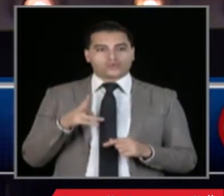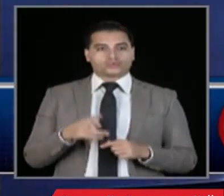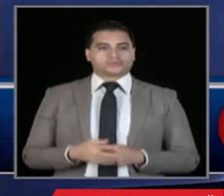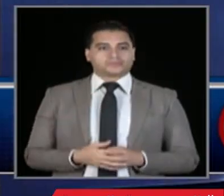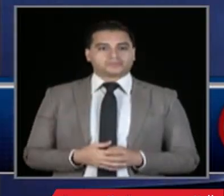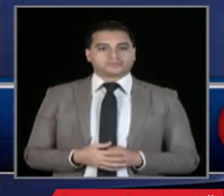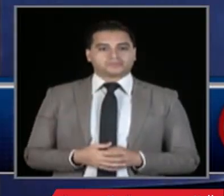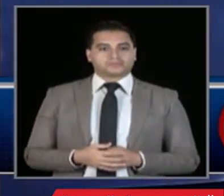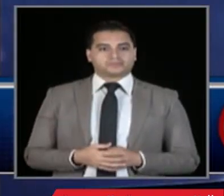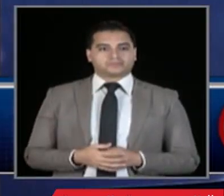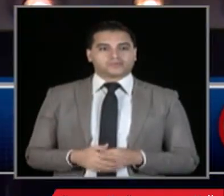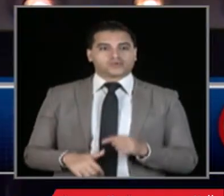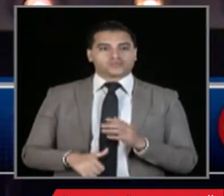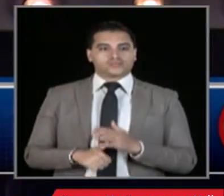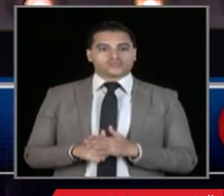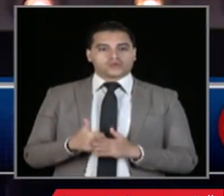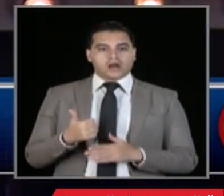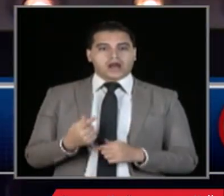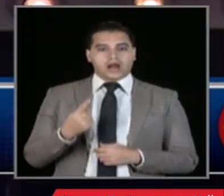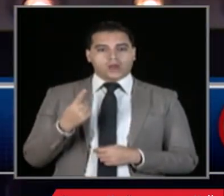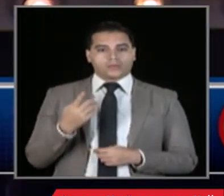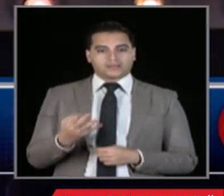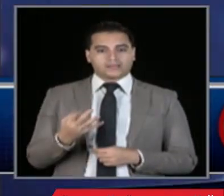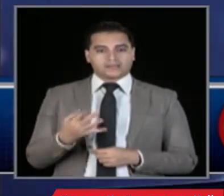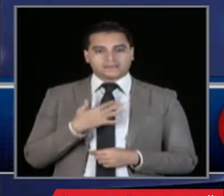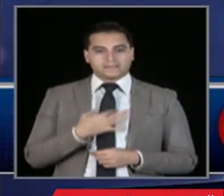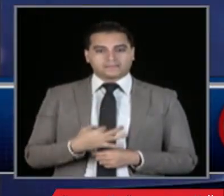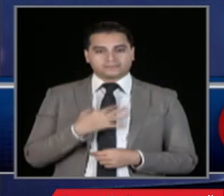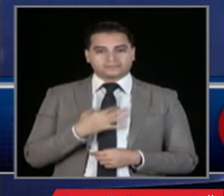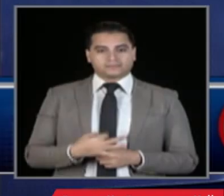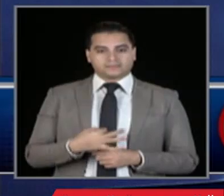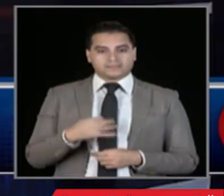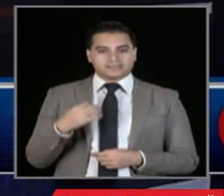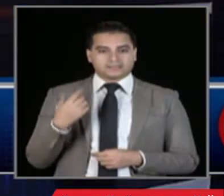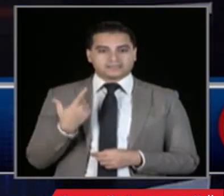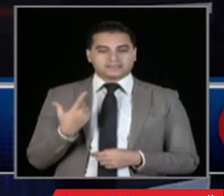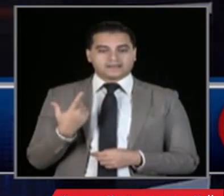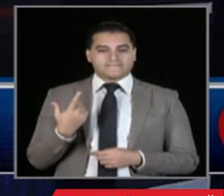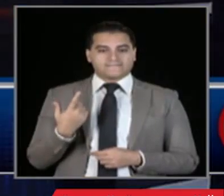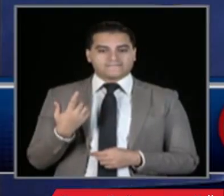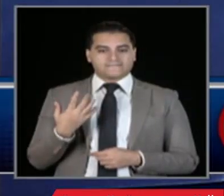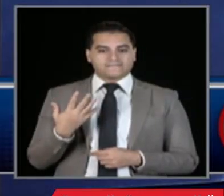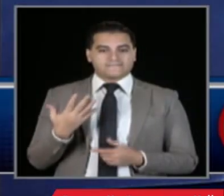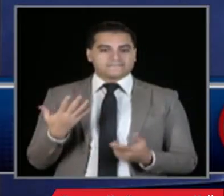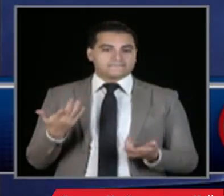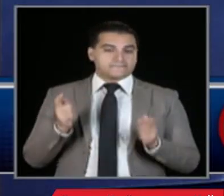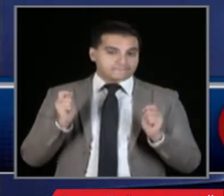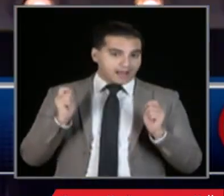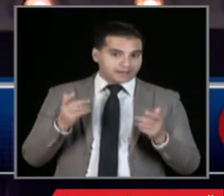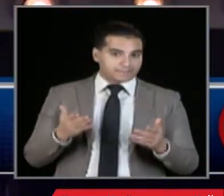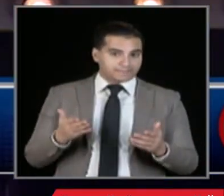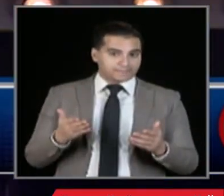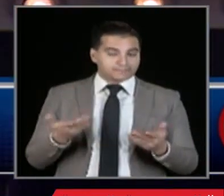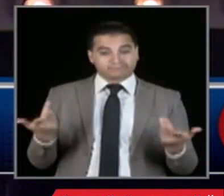2024، وحصلت على 31 ميدالية فيها. إجابتك المغرب.